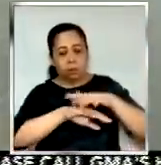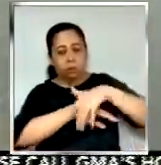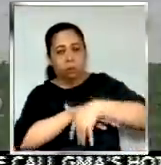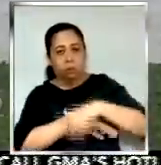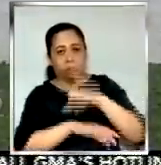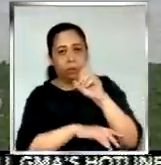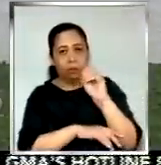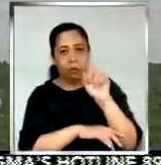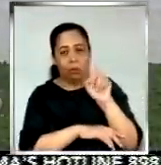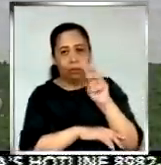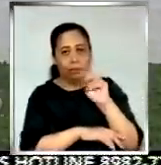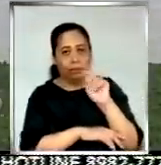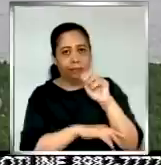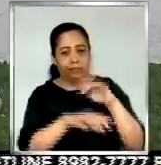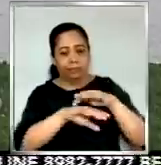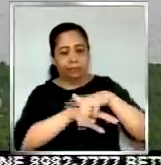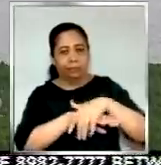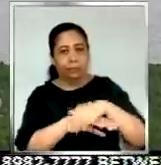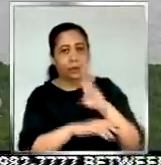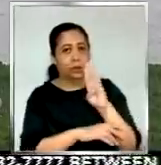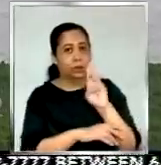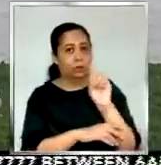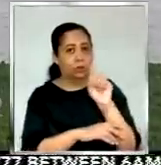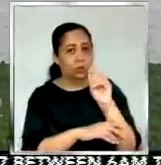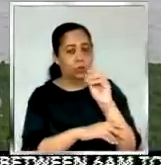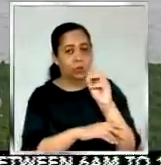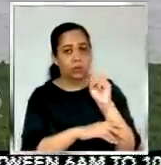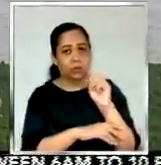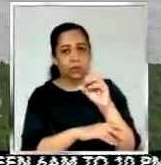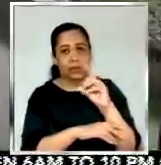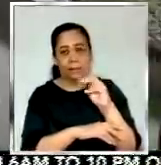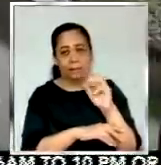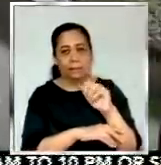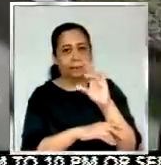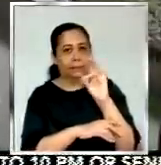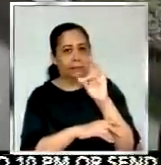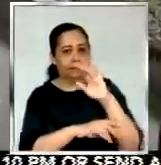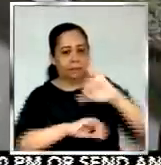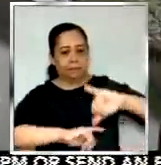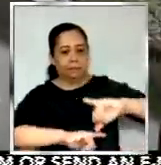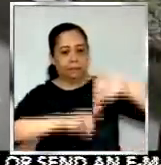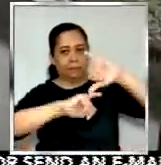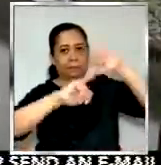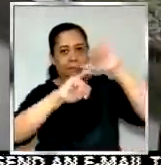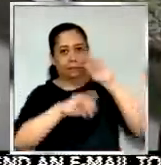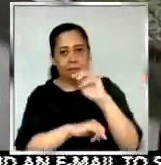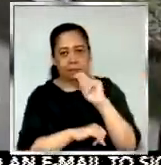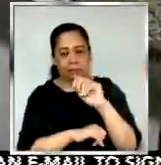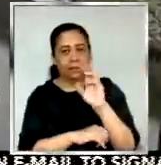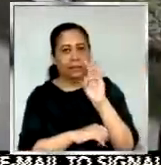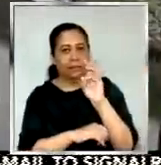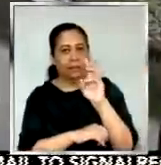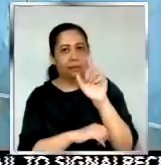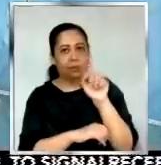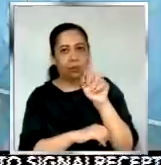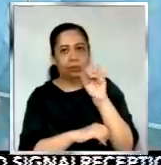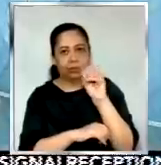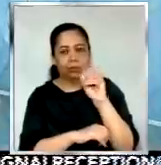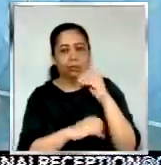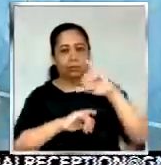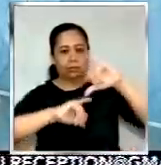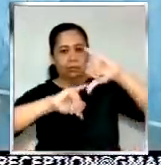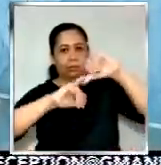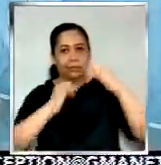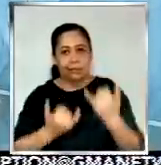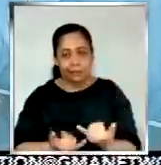meters. Ang Bustos naman na may spilling level na 17 meters ay nasa 16.02 meters ngayon. Ayon sa